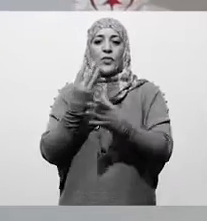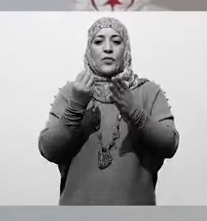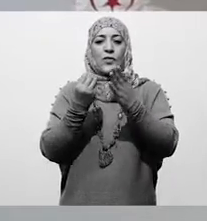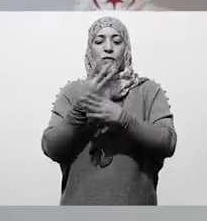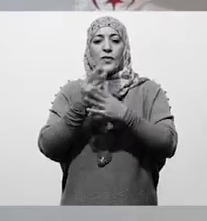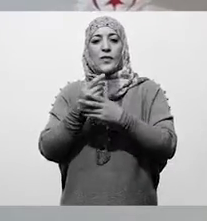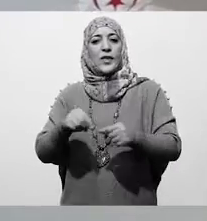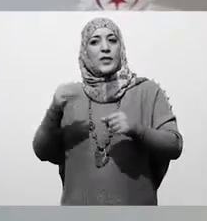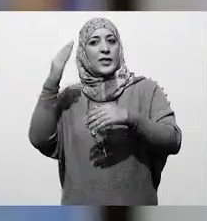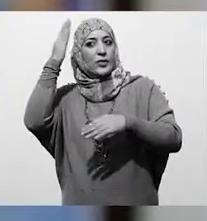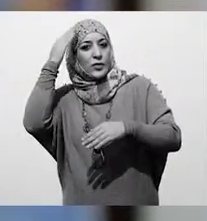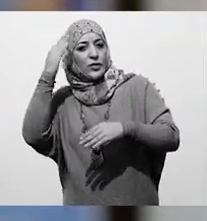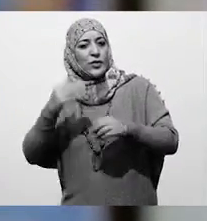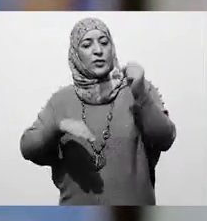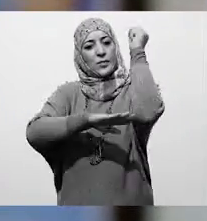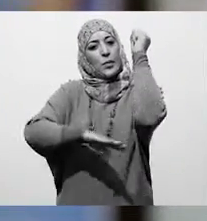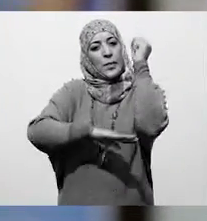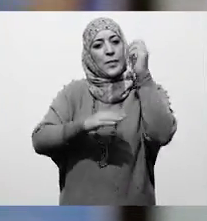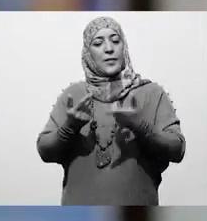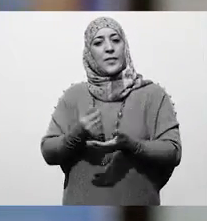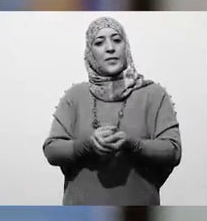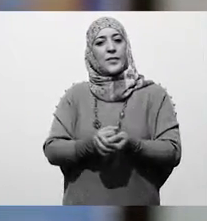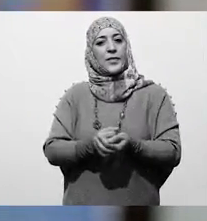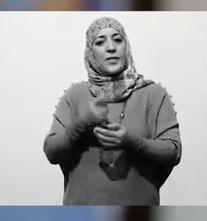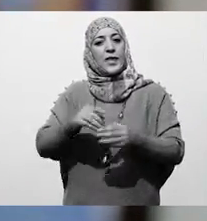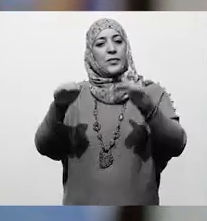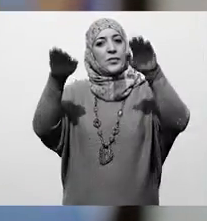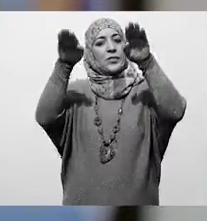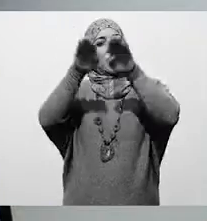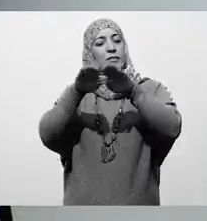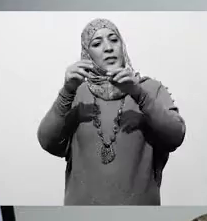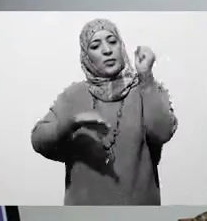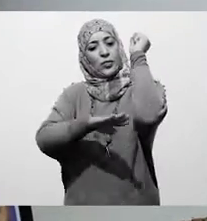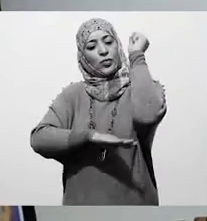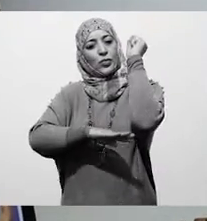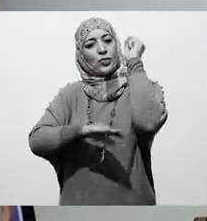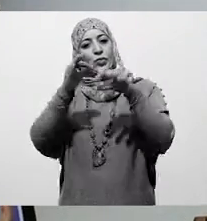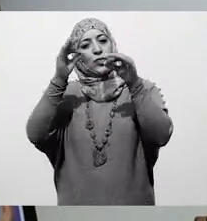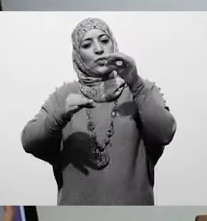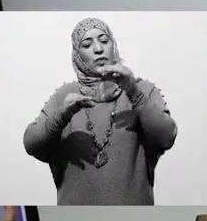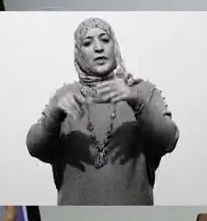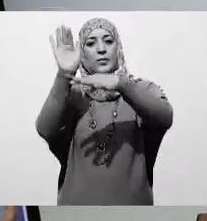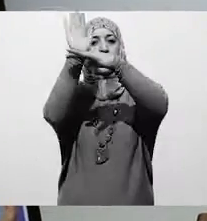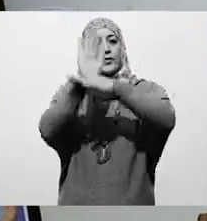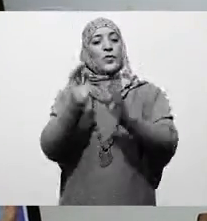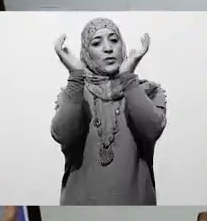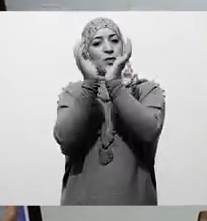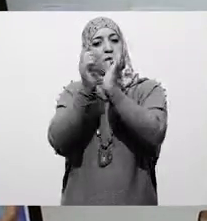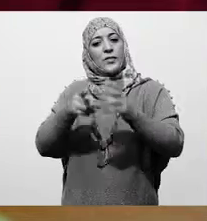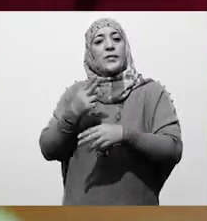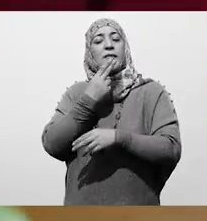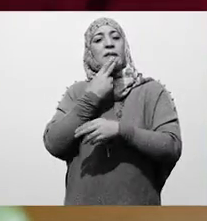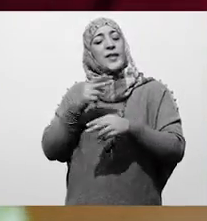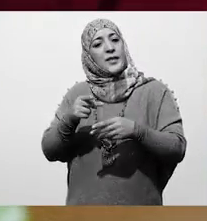mapping, les connaissances acquises dans le cadre de la formation e-learning, mais également les résultats de la recherche autour de la protection sociale, sont